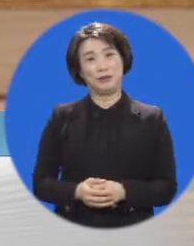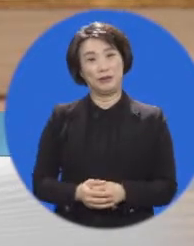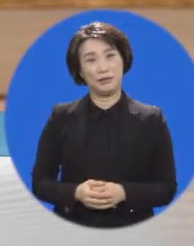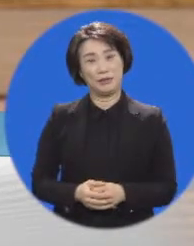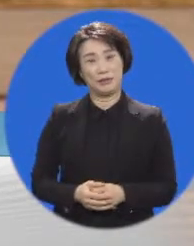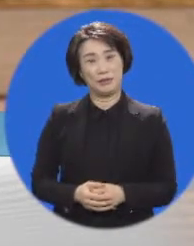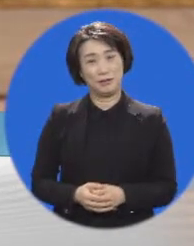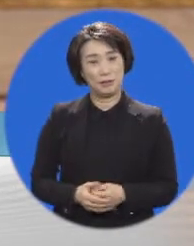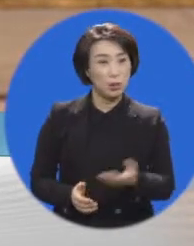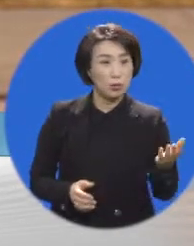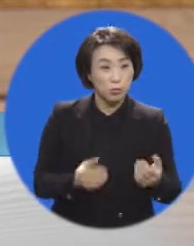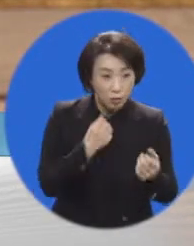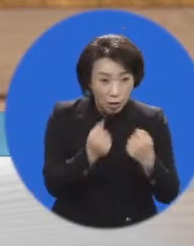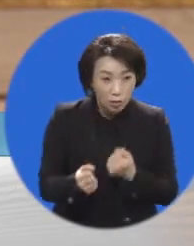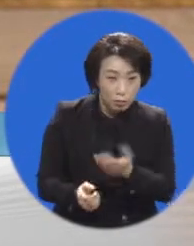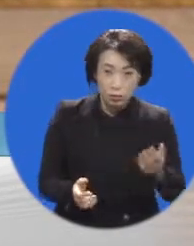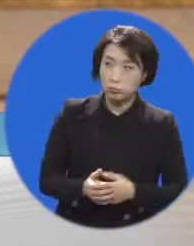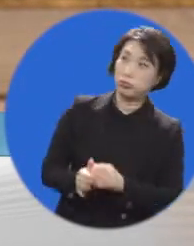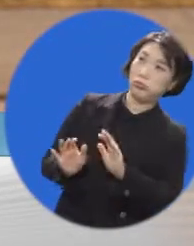그런데도 안 받아들입니다.